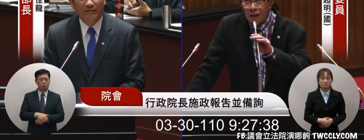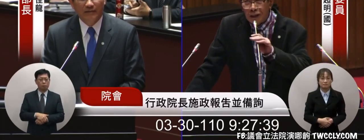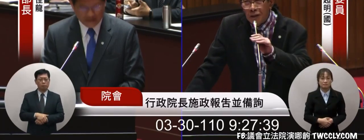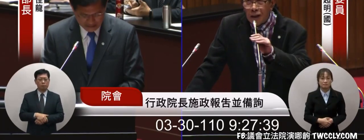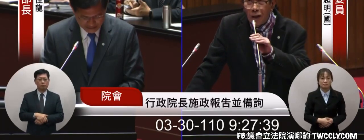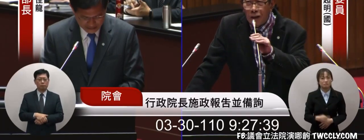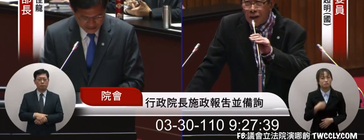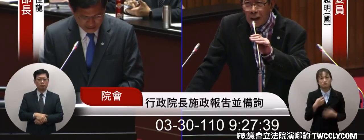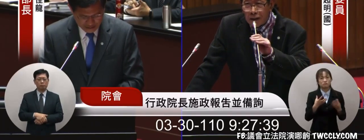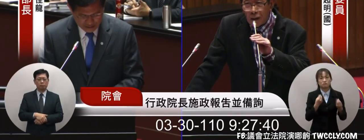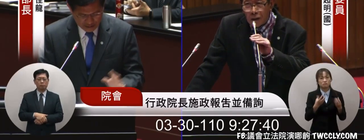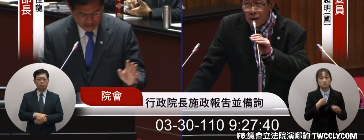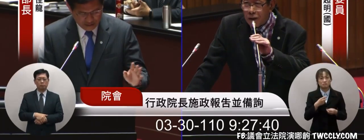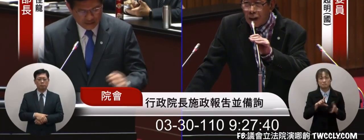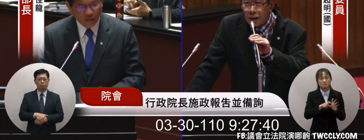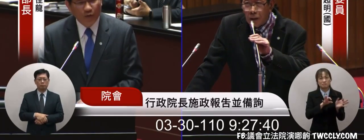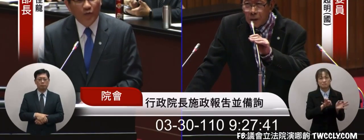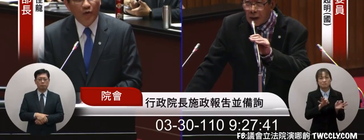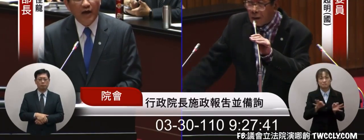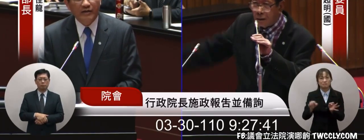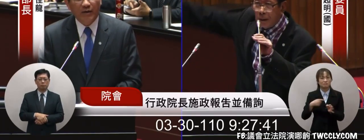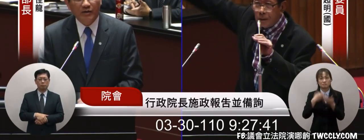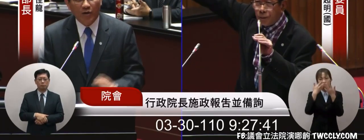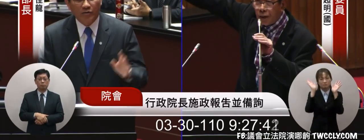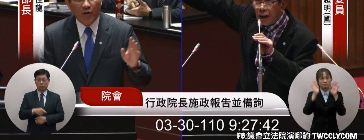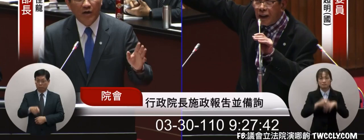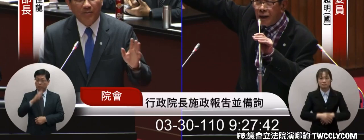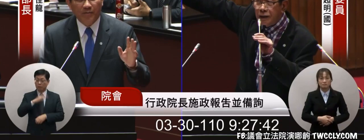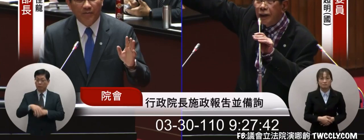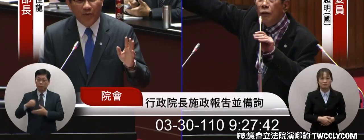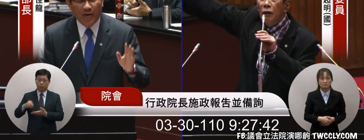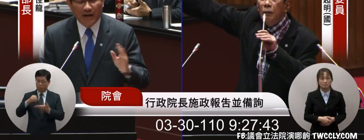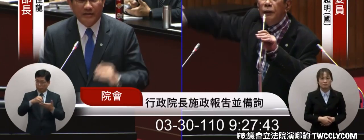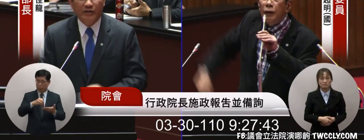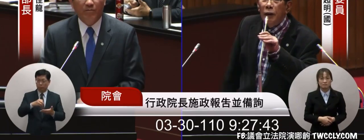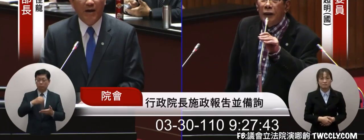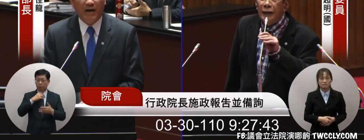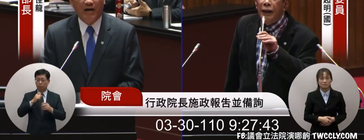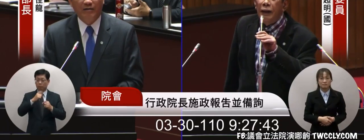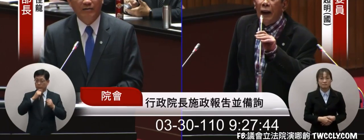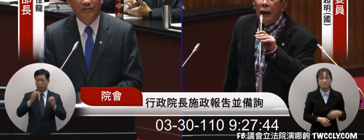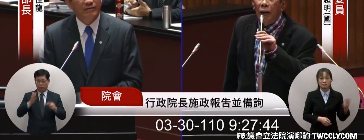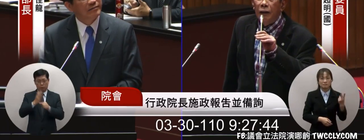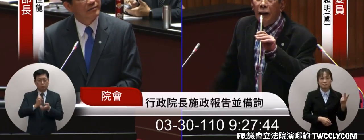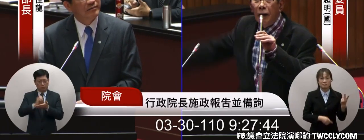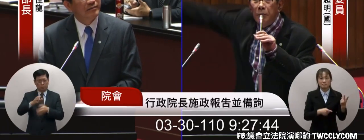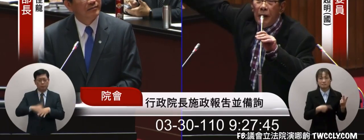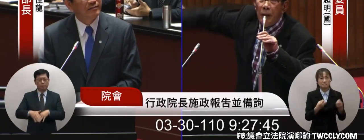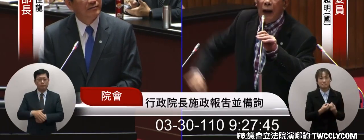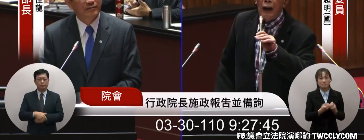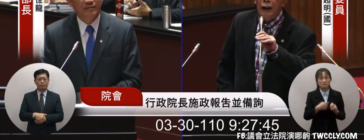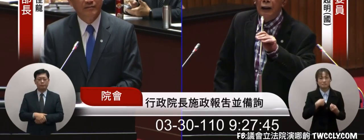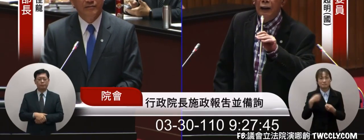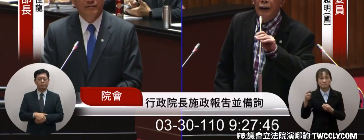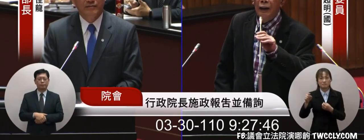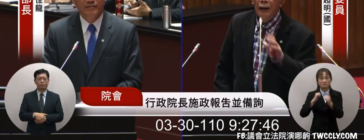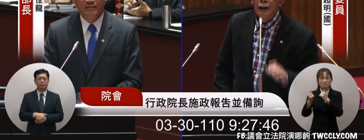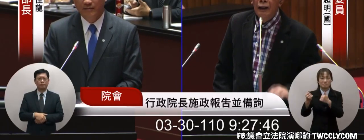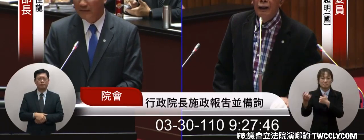堅持因為抽了太久了我實在受不了月就會送綜規劃我不怎麼擺姿我常常被罵